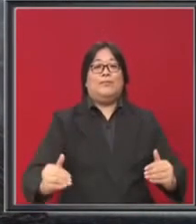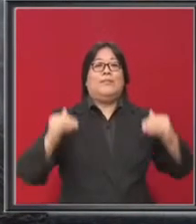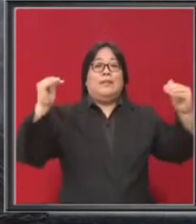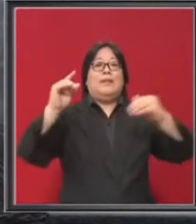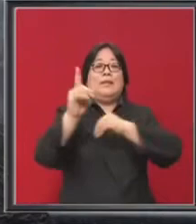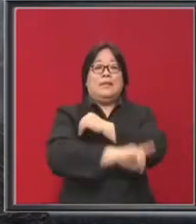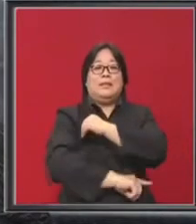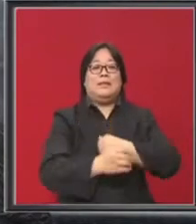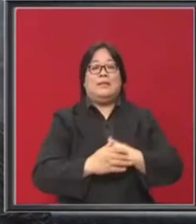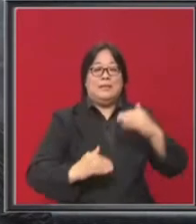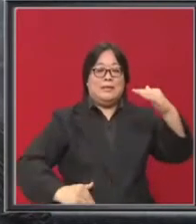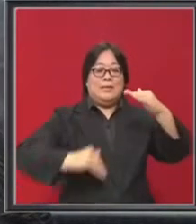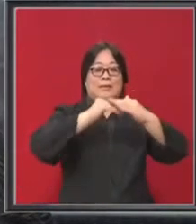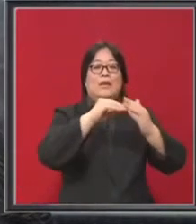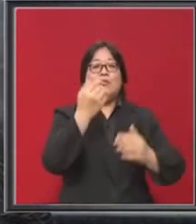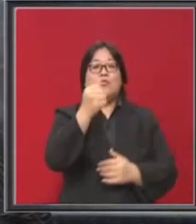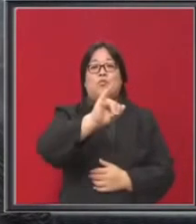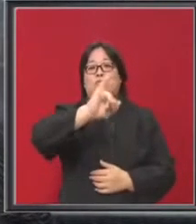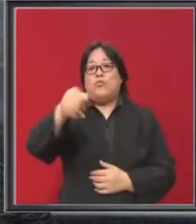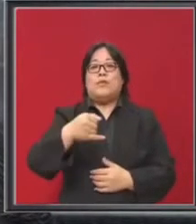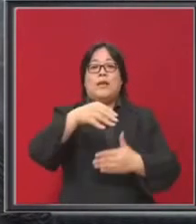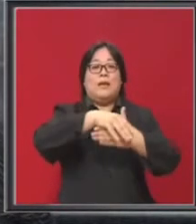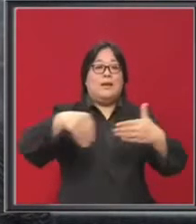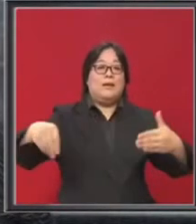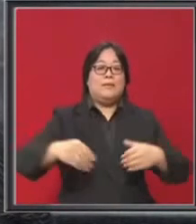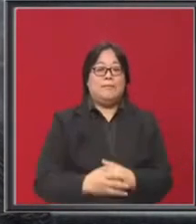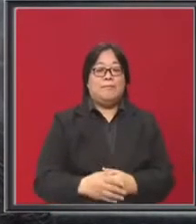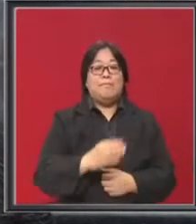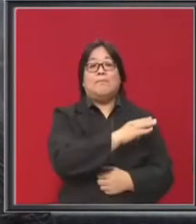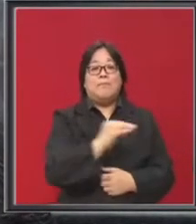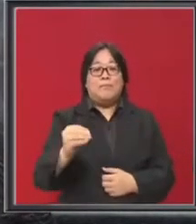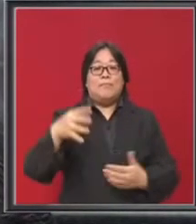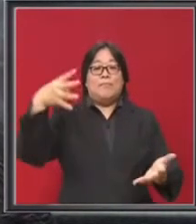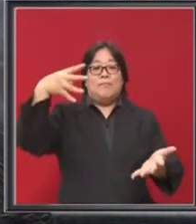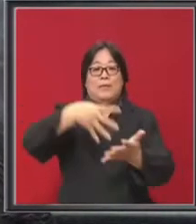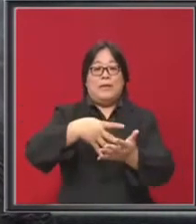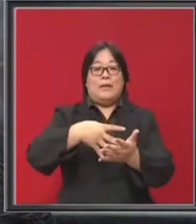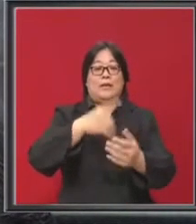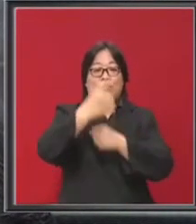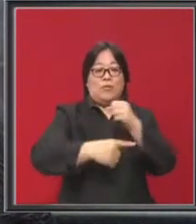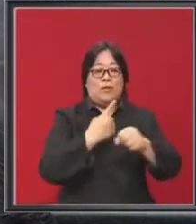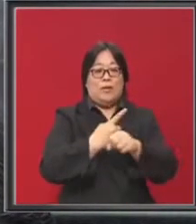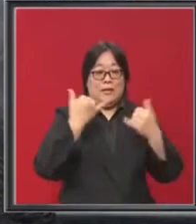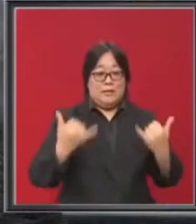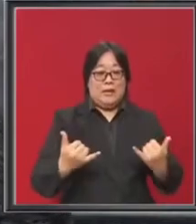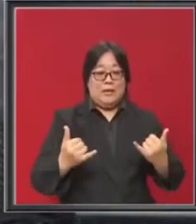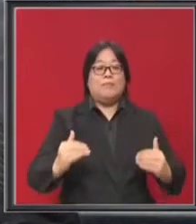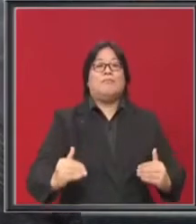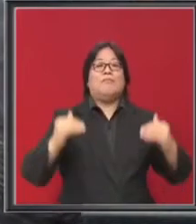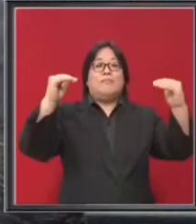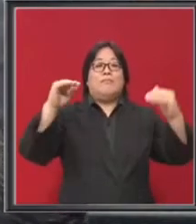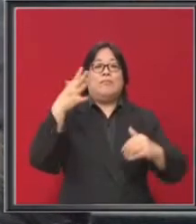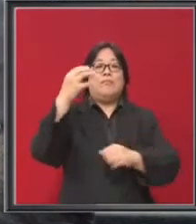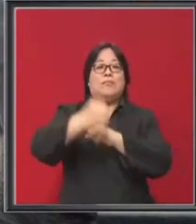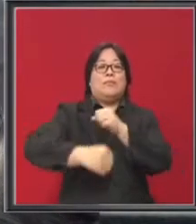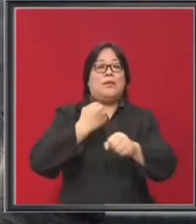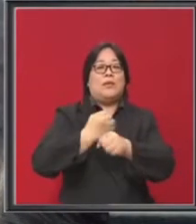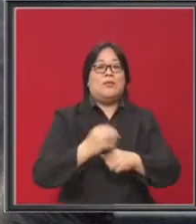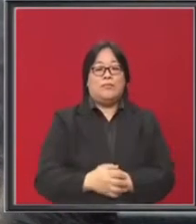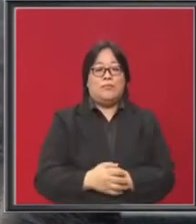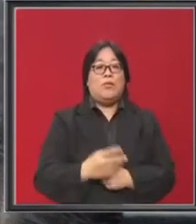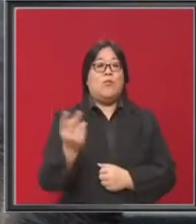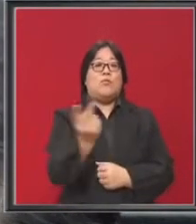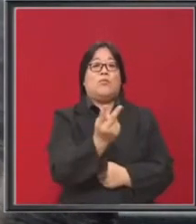meningkatkan dendels sehingga 10 juta Ringgit dan penjara D pada satu tahun sekarang kepada limbah tahun